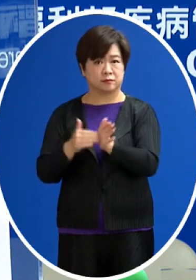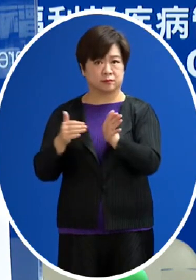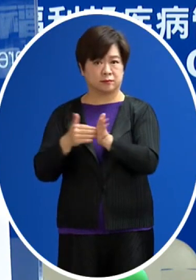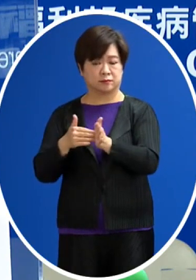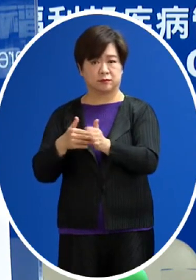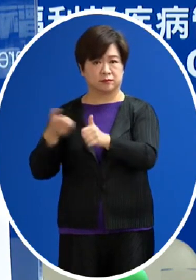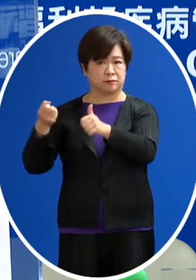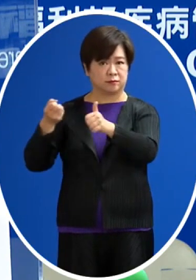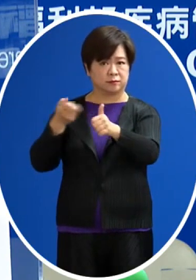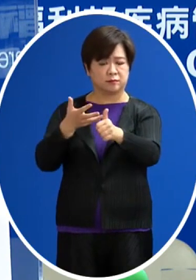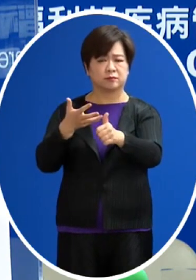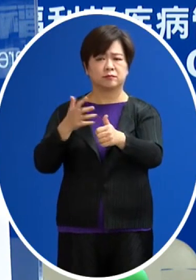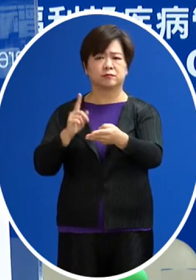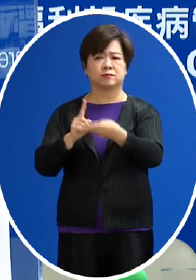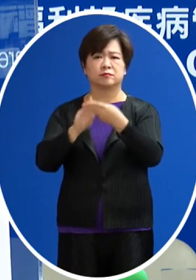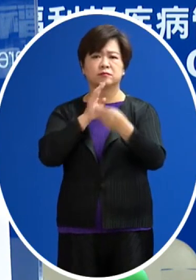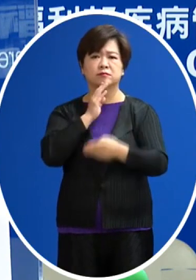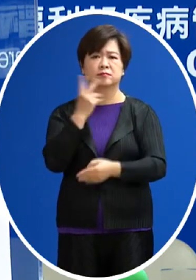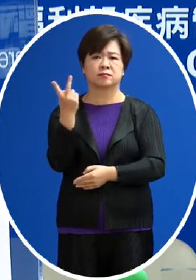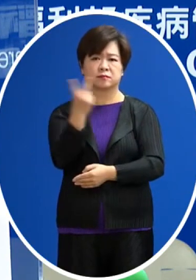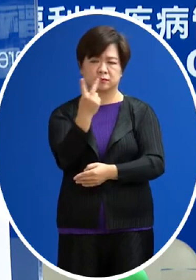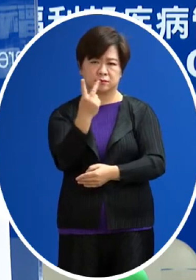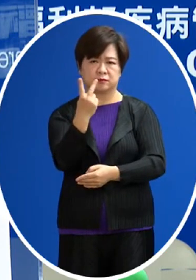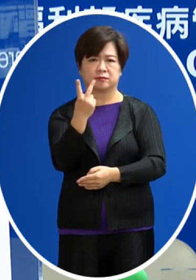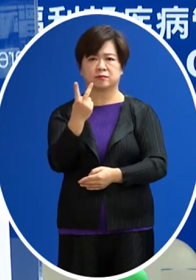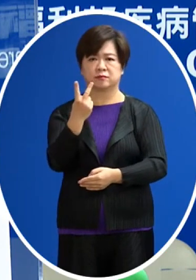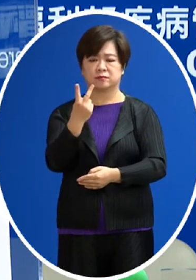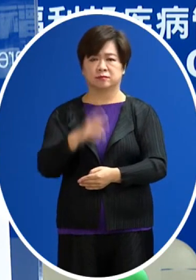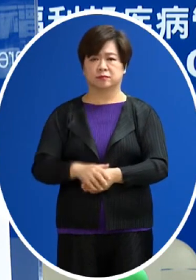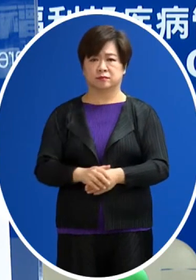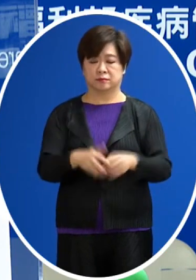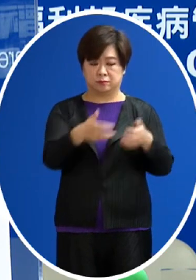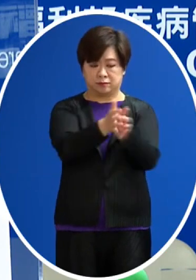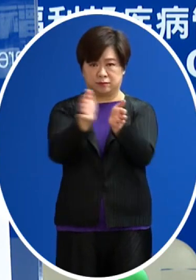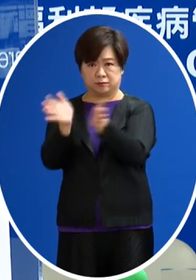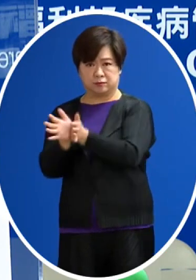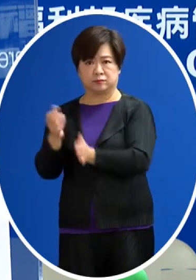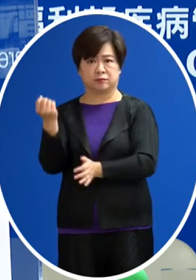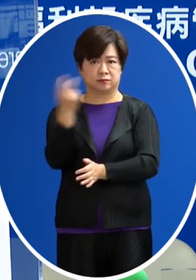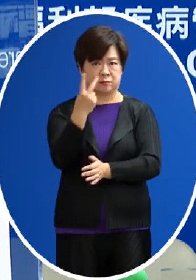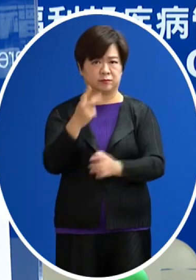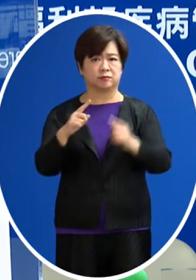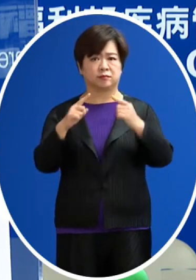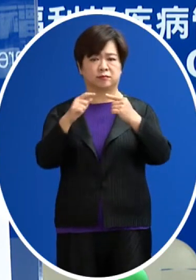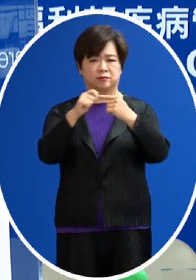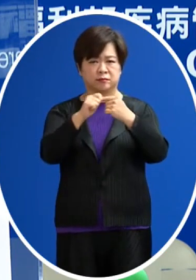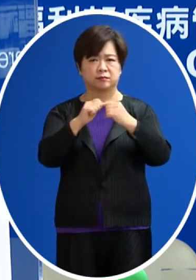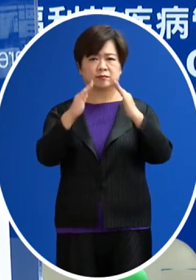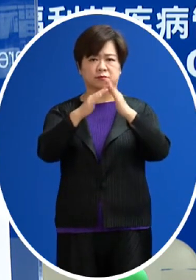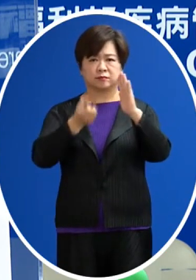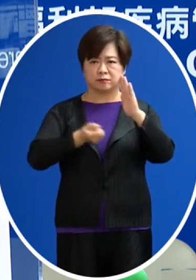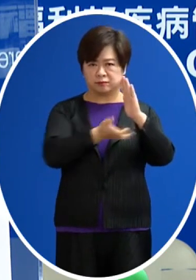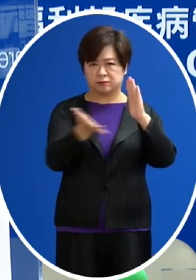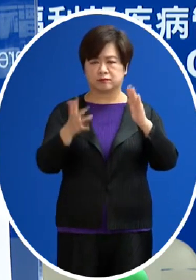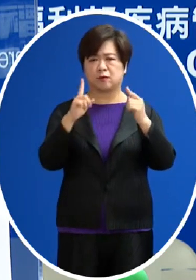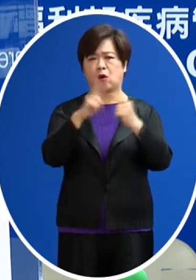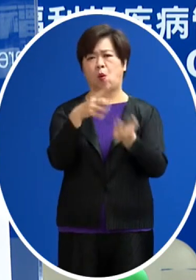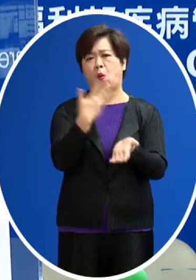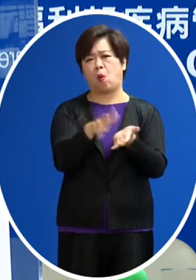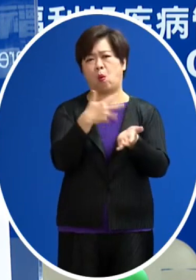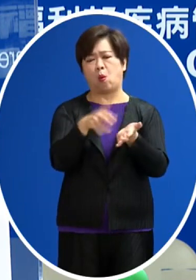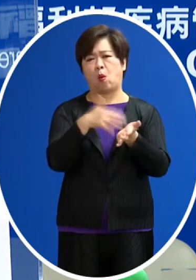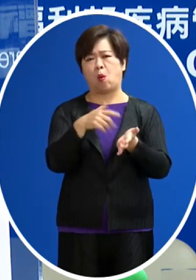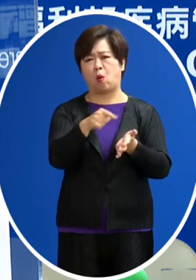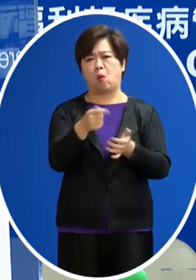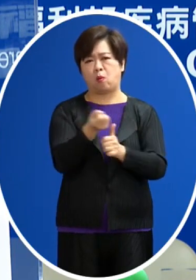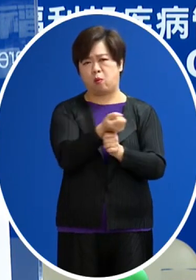哈是2个哈家庭，一个是啊2个群聚哈，一个是家庭的群聚哈，家里人比较多，那群